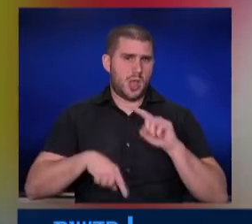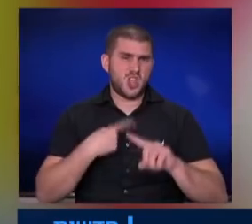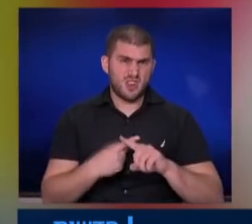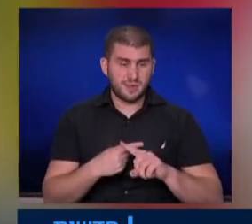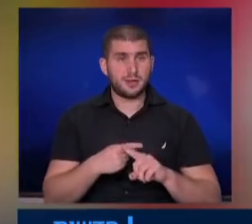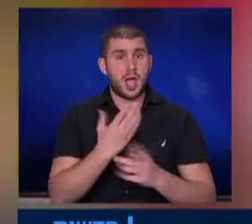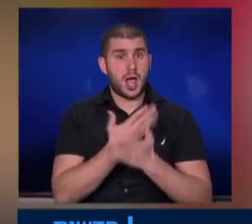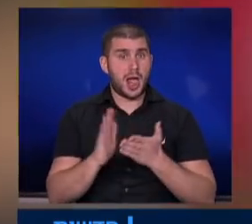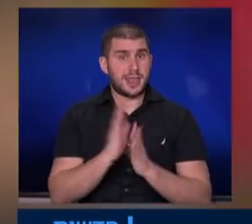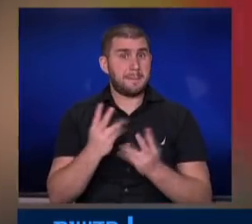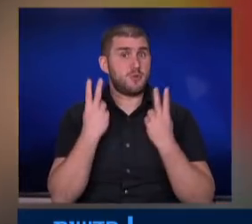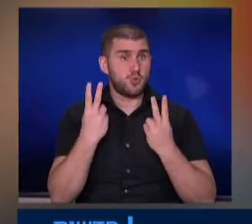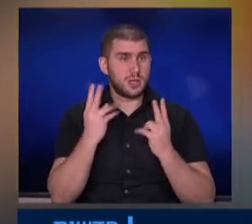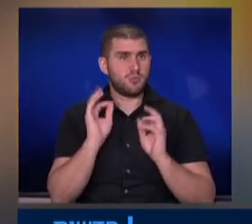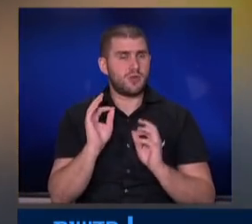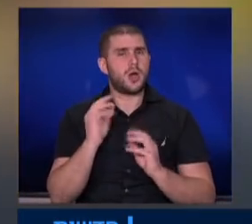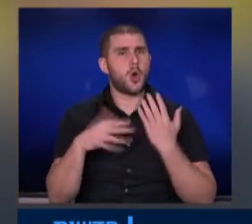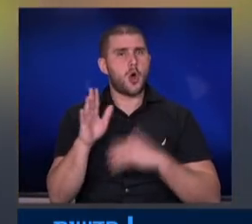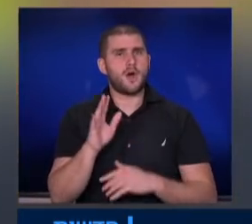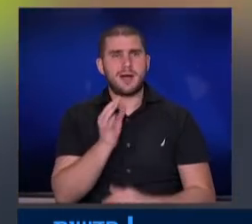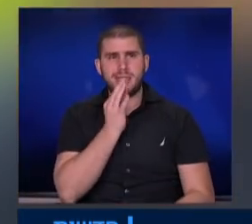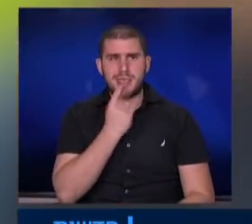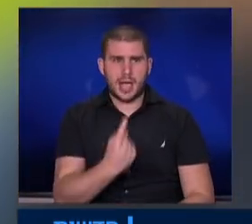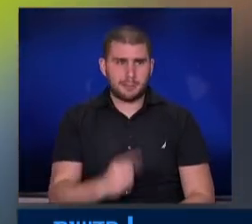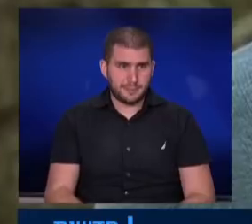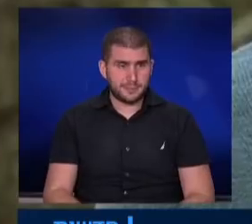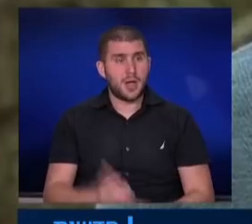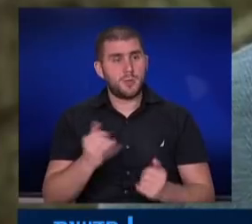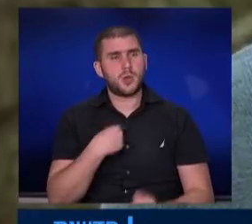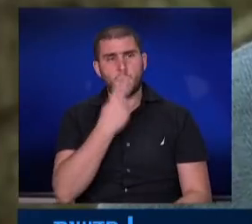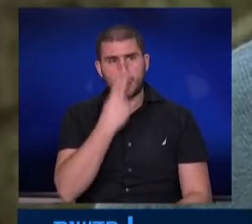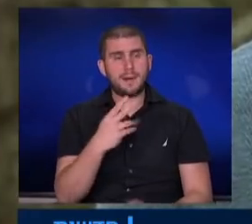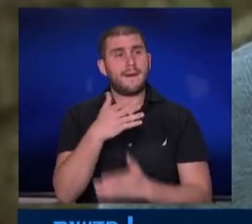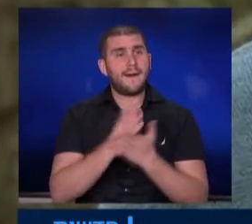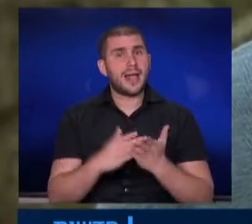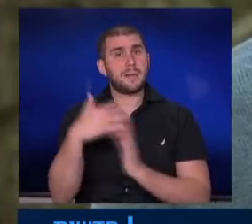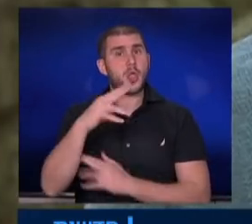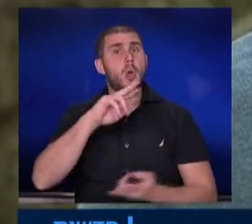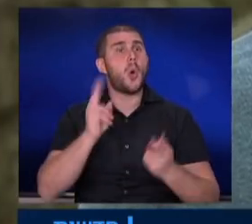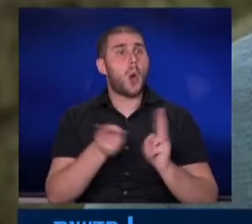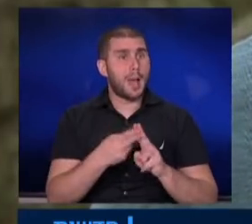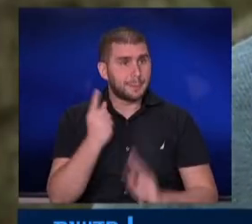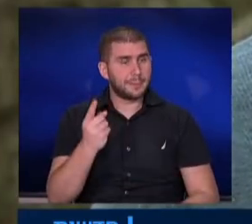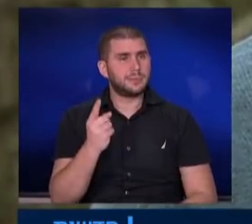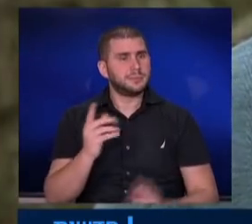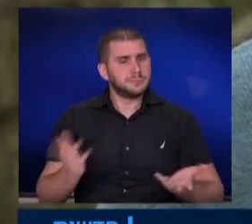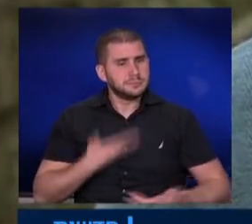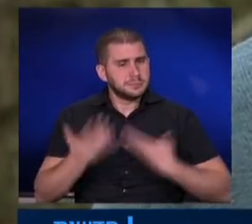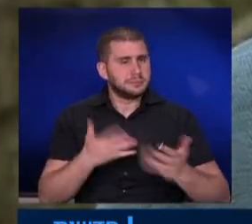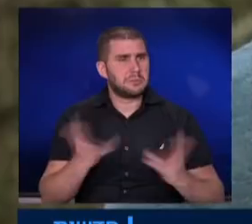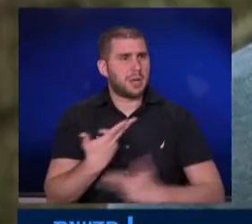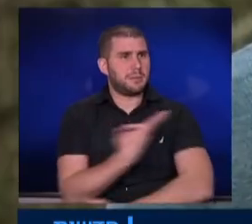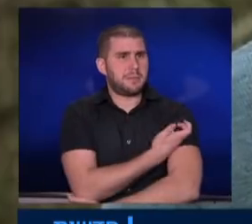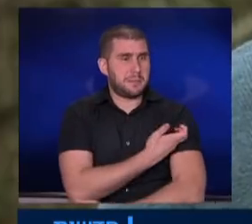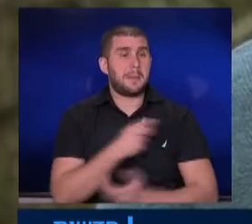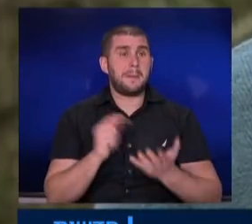שהחלטה כזאת תהיה משמעותית עבורם יהיו בעיקר בני הנוער. כיום אנחנו רואים שבמדינות, בחלק ממדינות העולם מזרזים את מתן הבוסטר